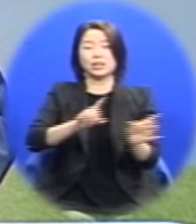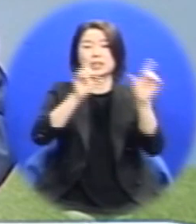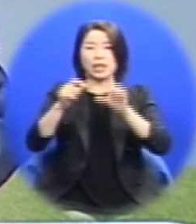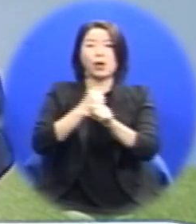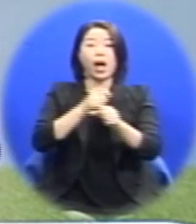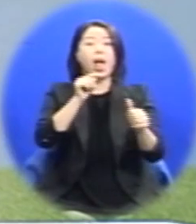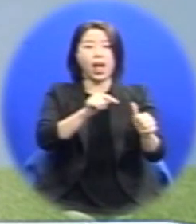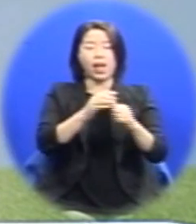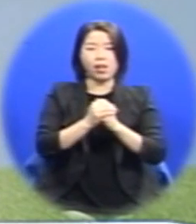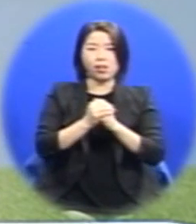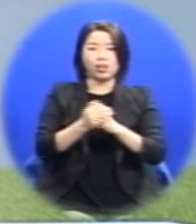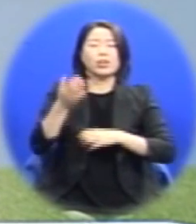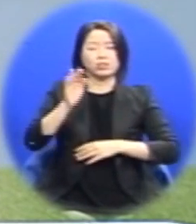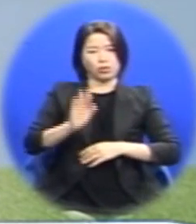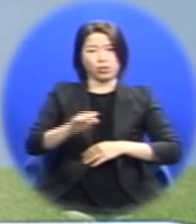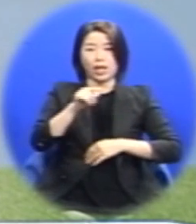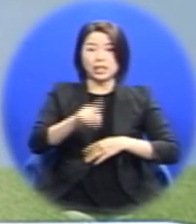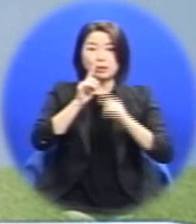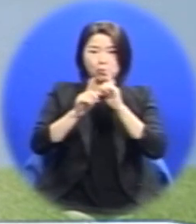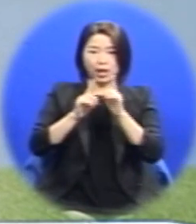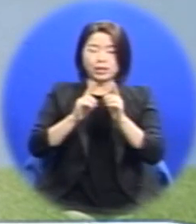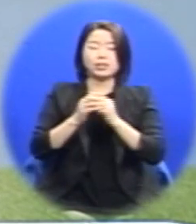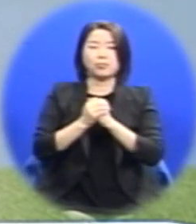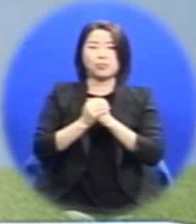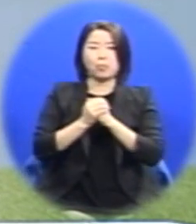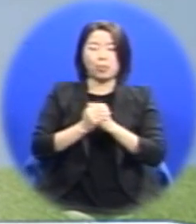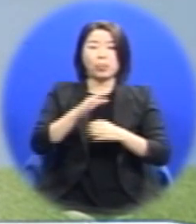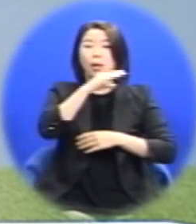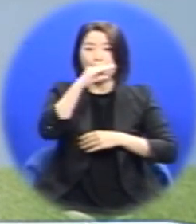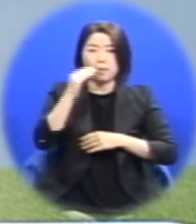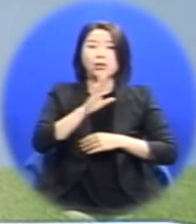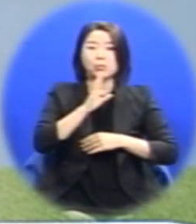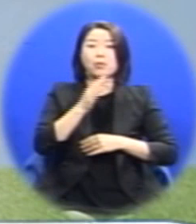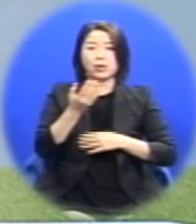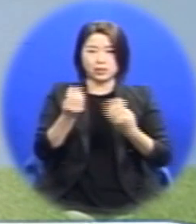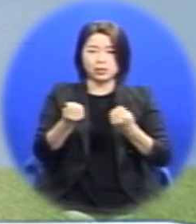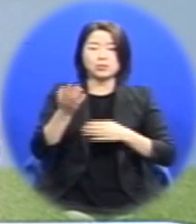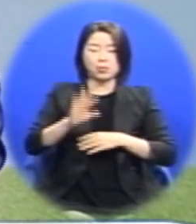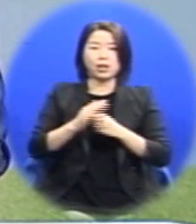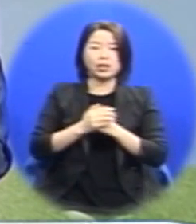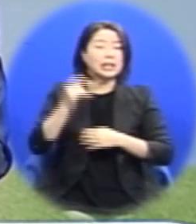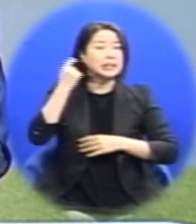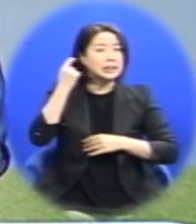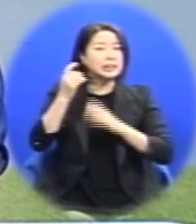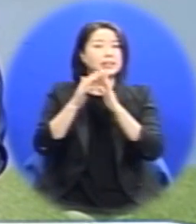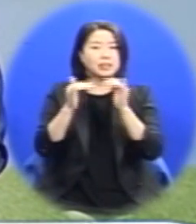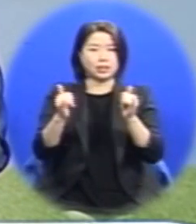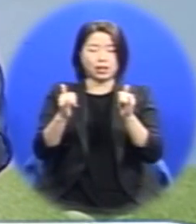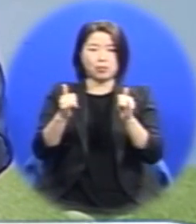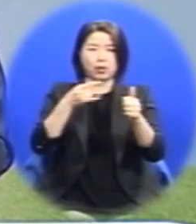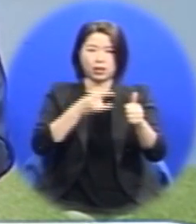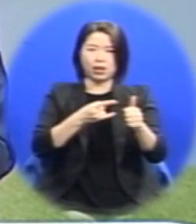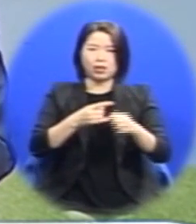하시라고. 그런데 여러분, 이 말이 옳은 말이기는 하지만 듣는 사람에게는